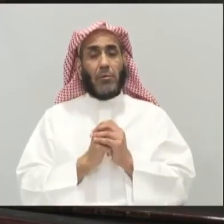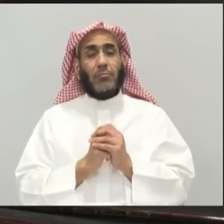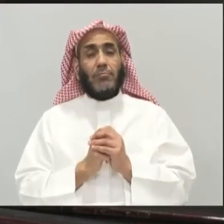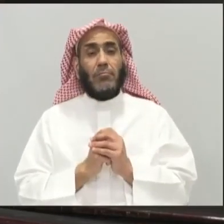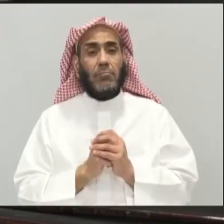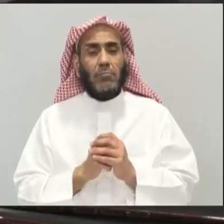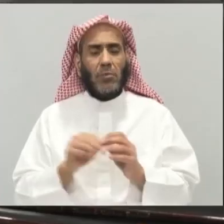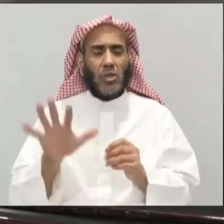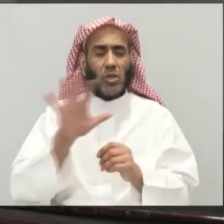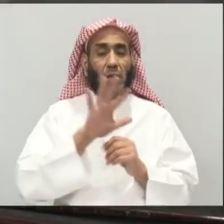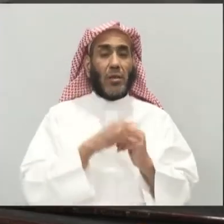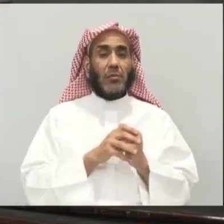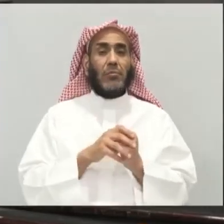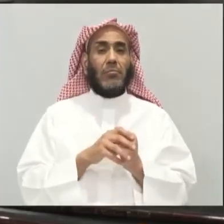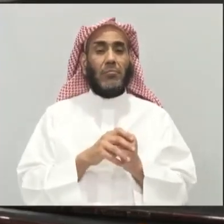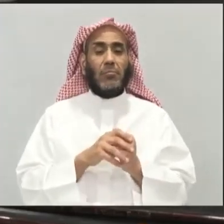الاشكال